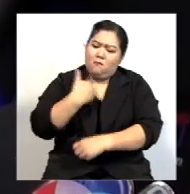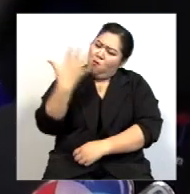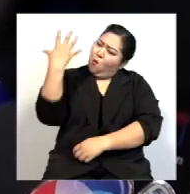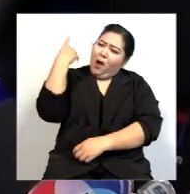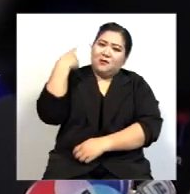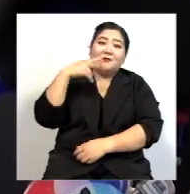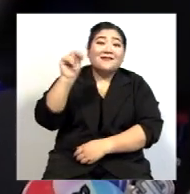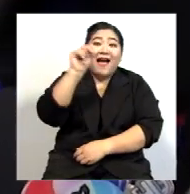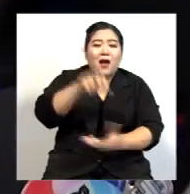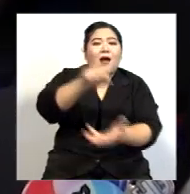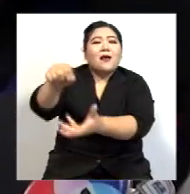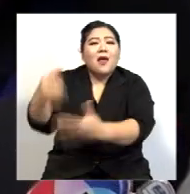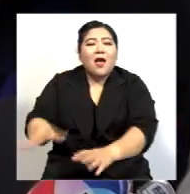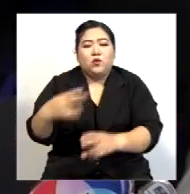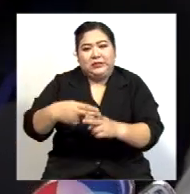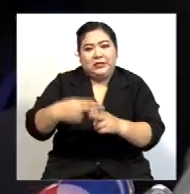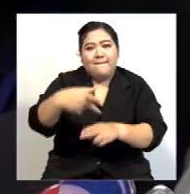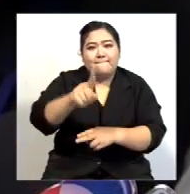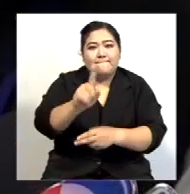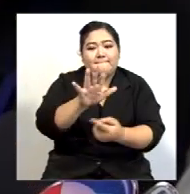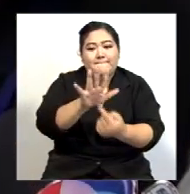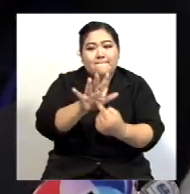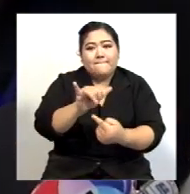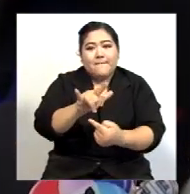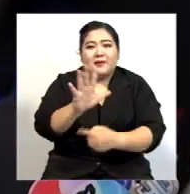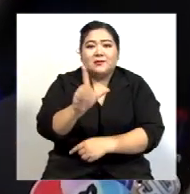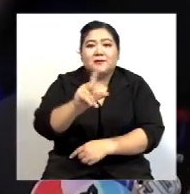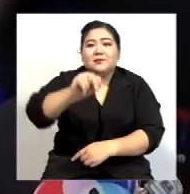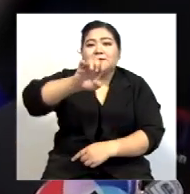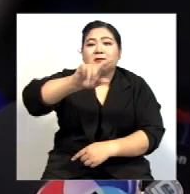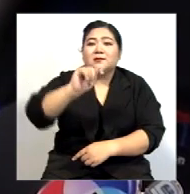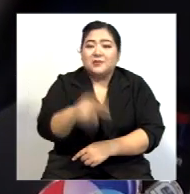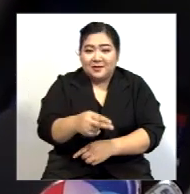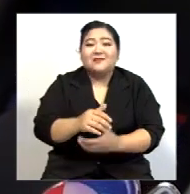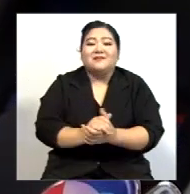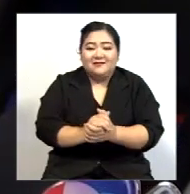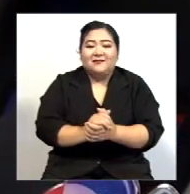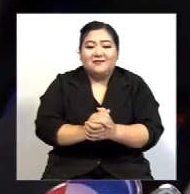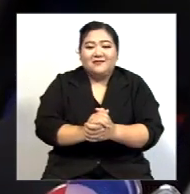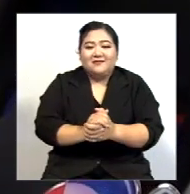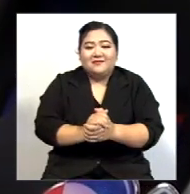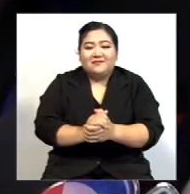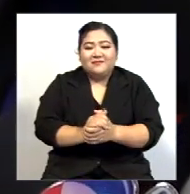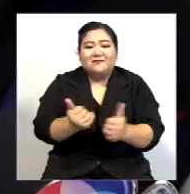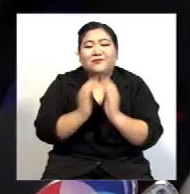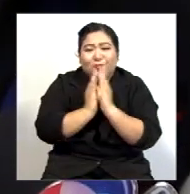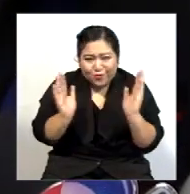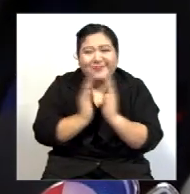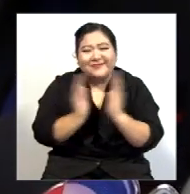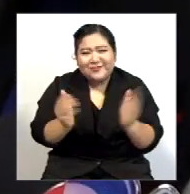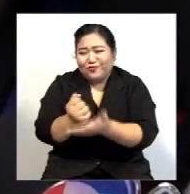นนั้น ปัญชนิดชยุปถัมภ ์จำได้ ค่ะ วันนั้นก็จัดการกันดูแลกันไปเรียบร้อย โอ้ยขอบคุณมากเล